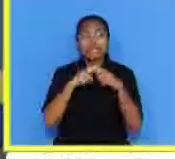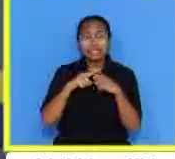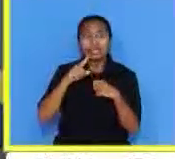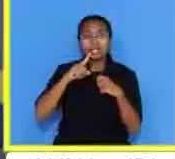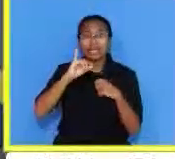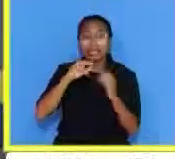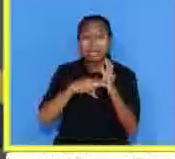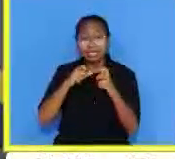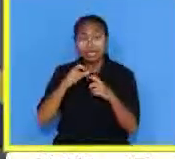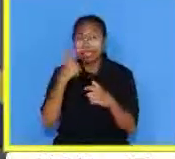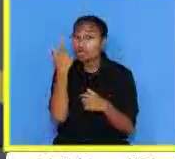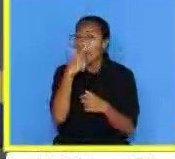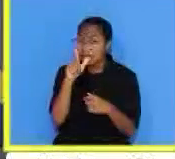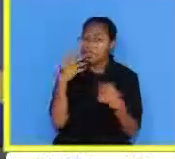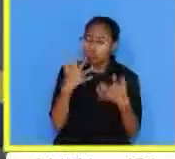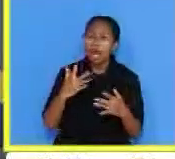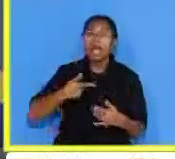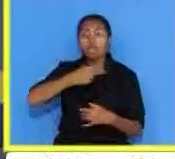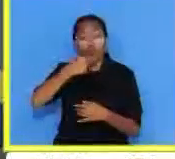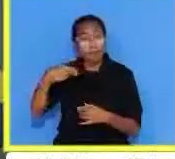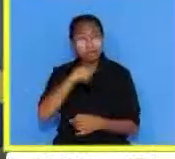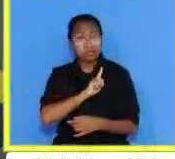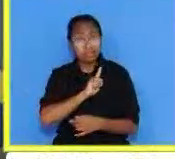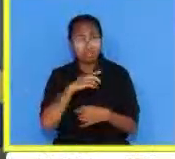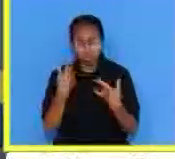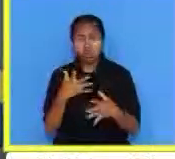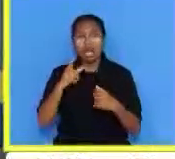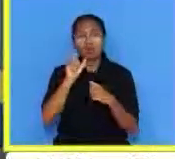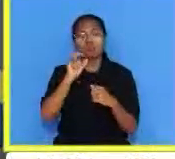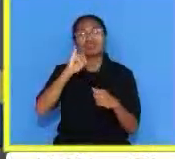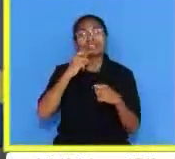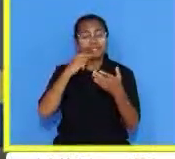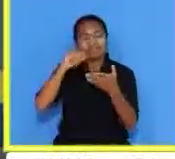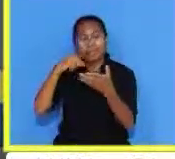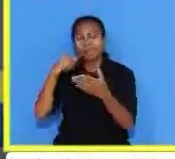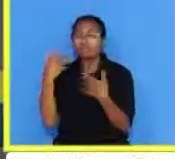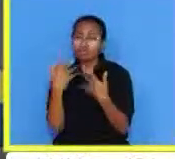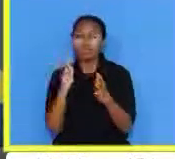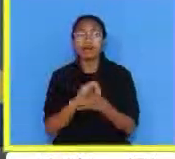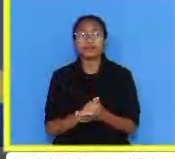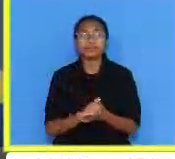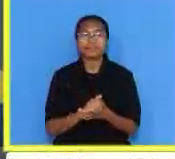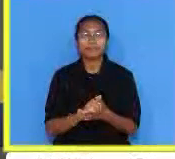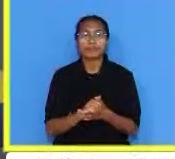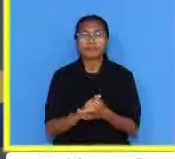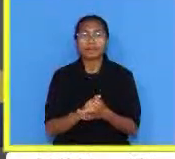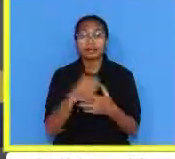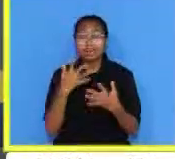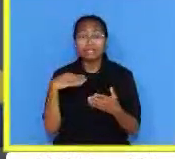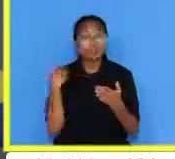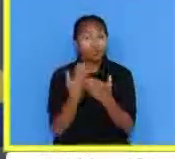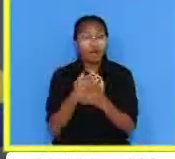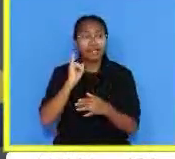dari luar negeri hingga masuk ke Indonesia pun Ya. sebelum didistribusikan sudah dipastikan aman. Dan kandungan dari vaksin, dari setiap jenis vaksin